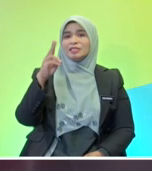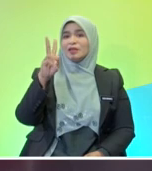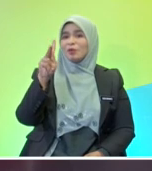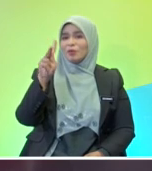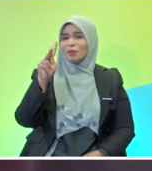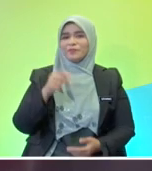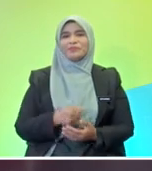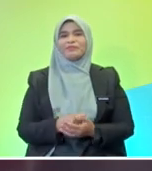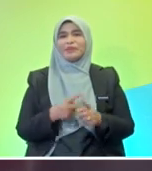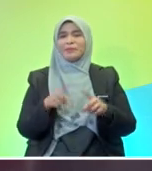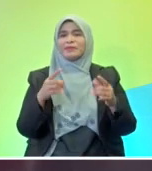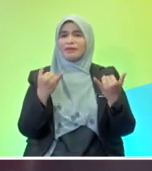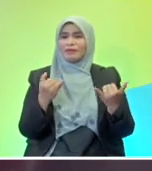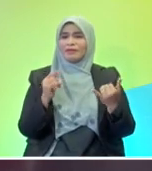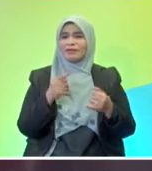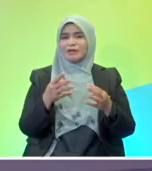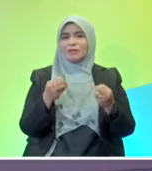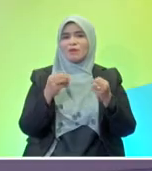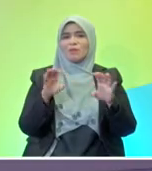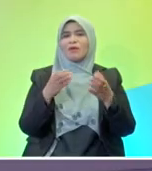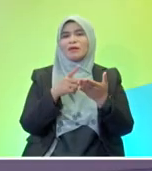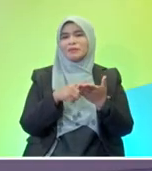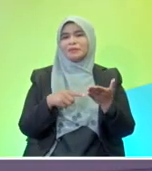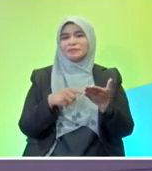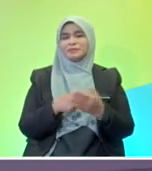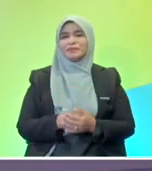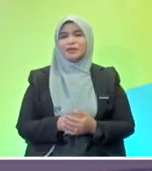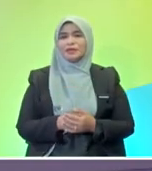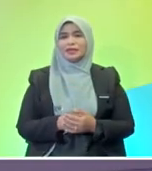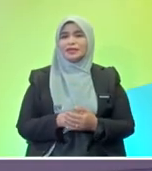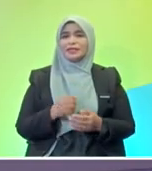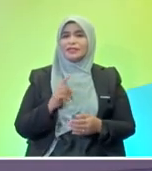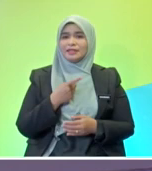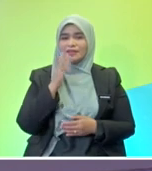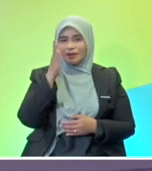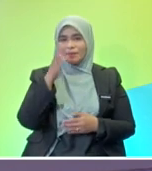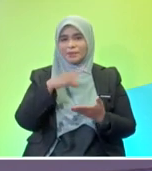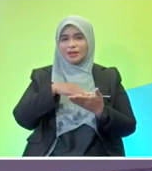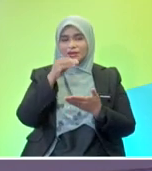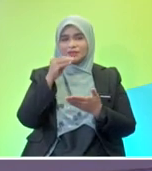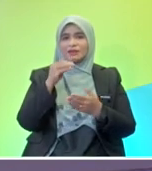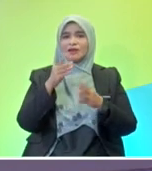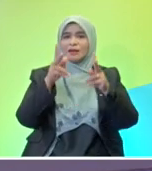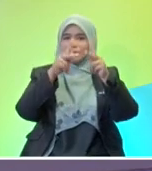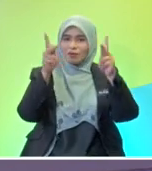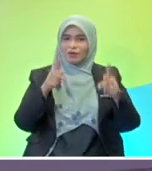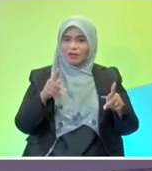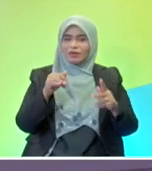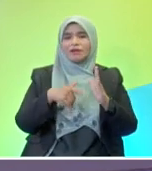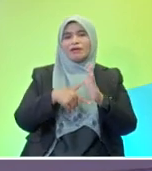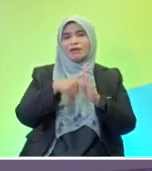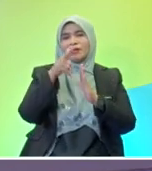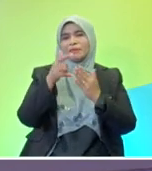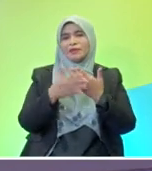ya? Okey, Fika. Kali ini kita nak belajar buat boneka yang lebih mudah. Tapi